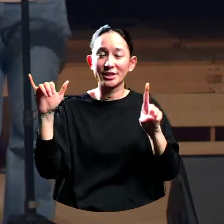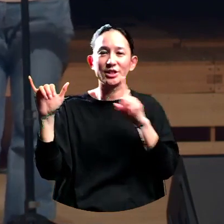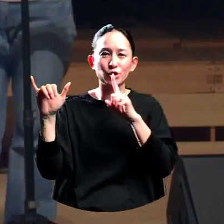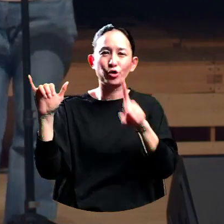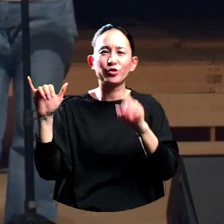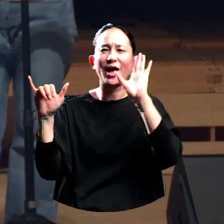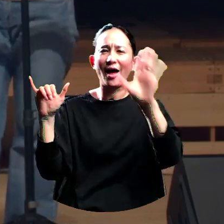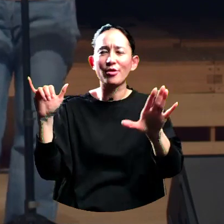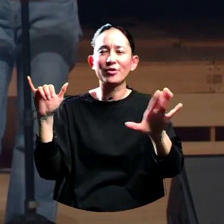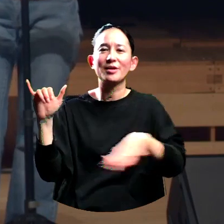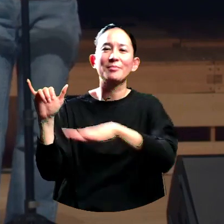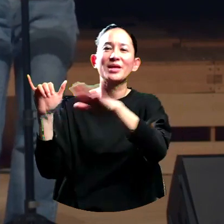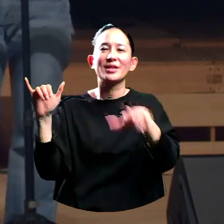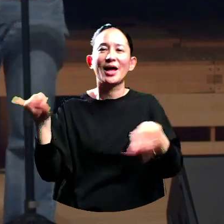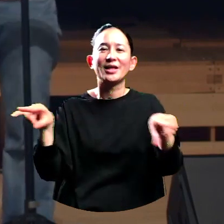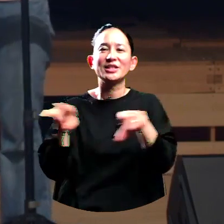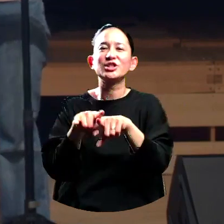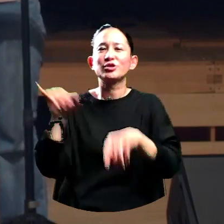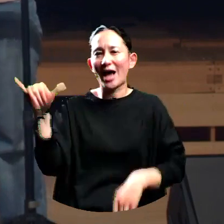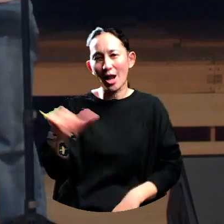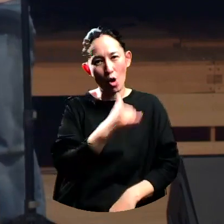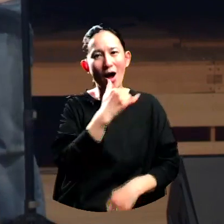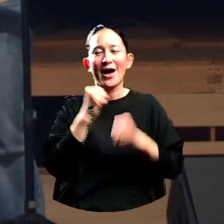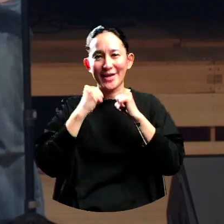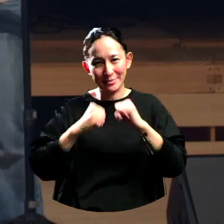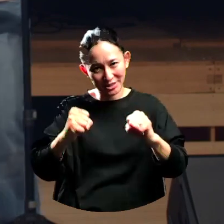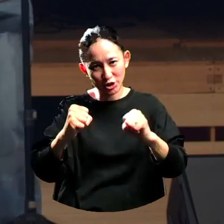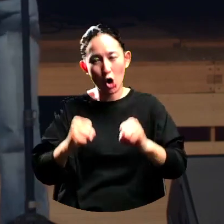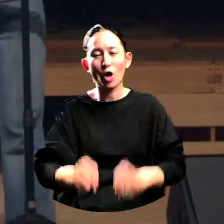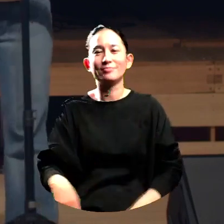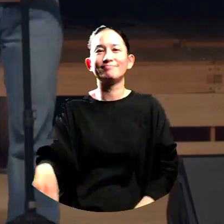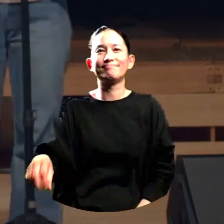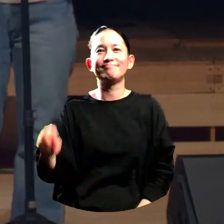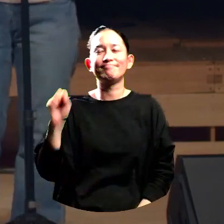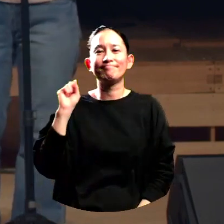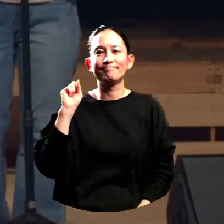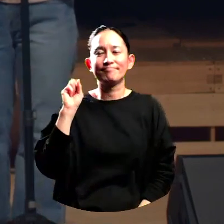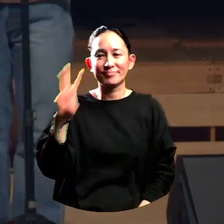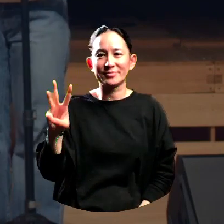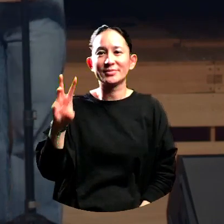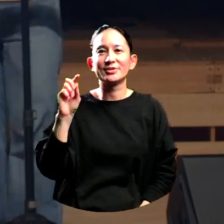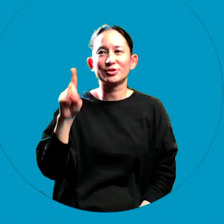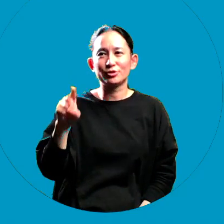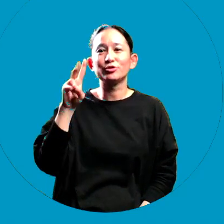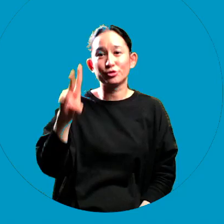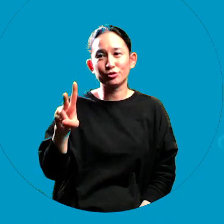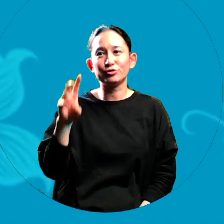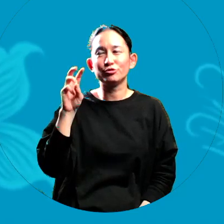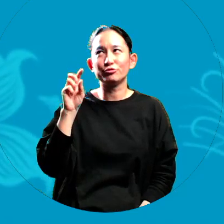aloha together, okay? はい、では3、2、1で一緒に元気よくアロハと言いましょう。 Ready? One, two, three.